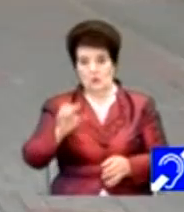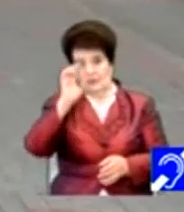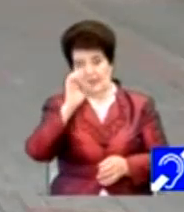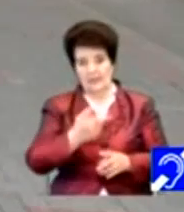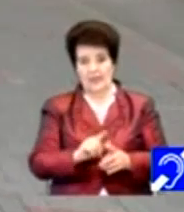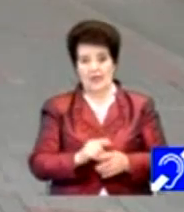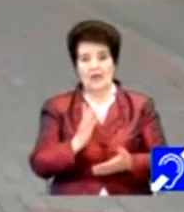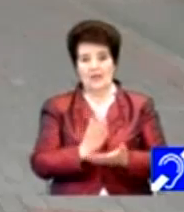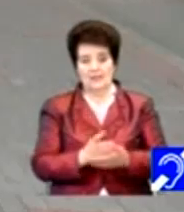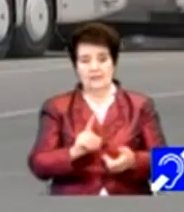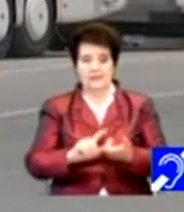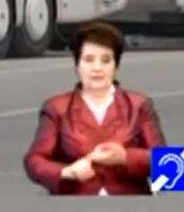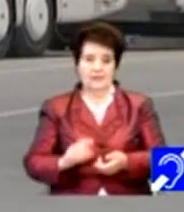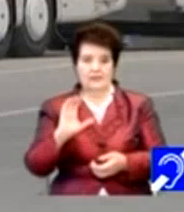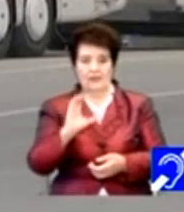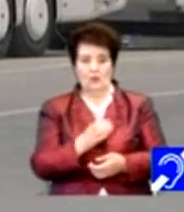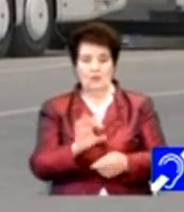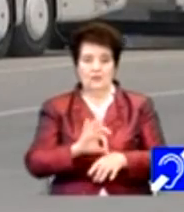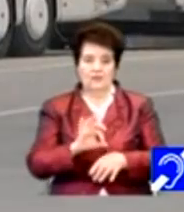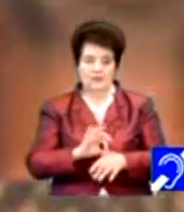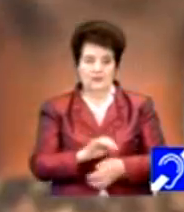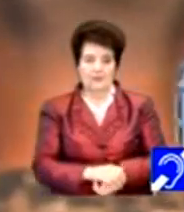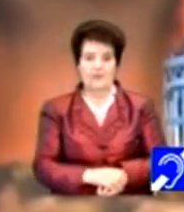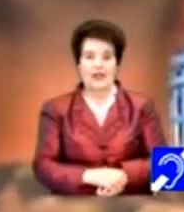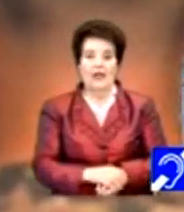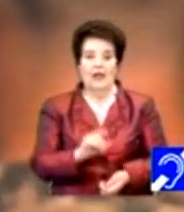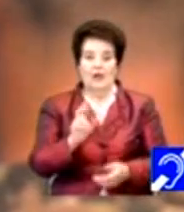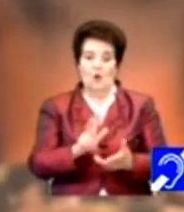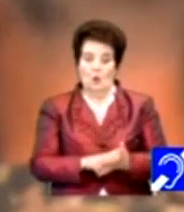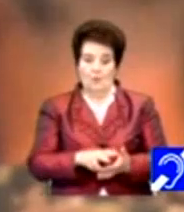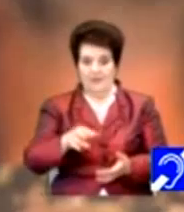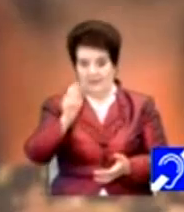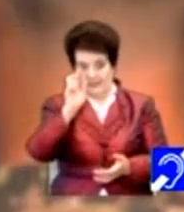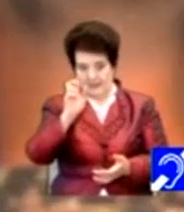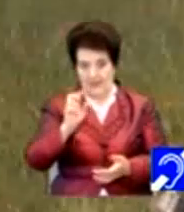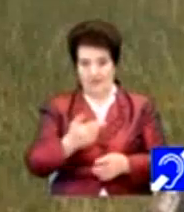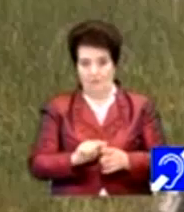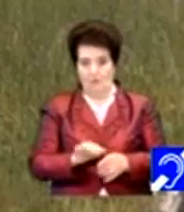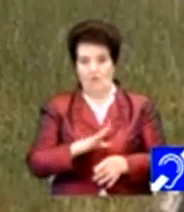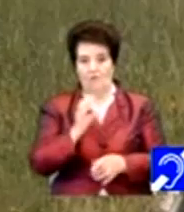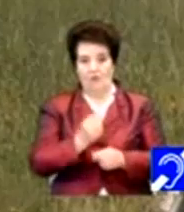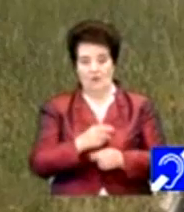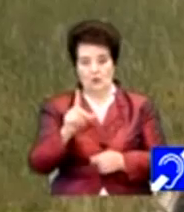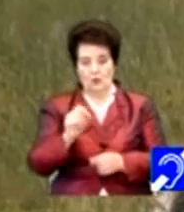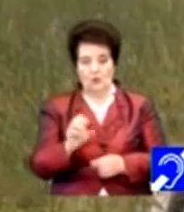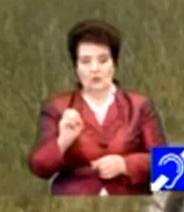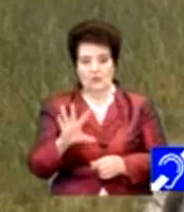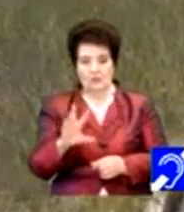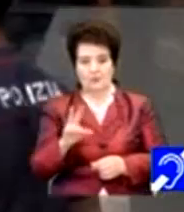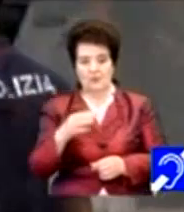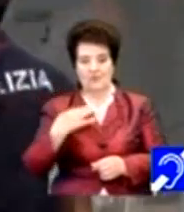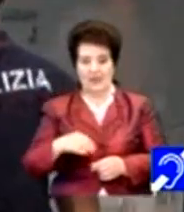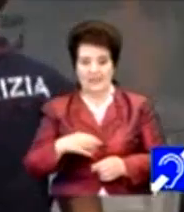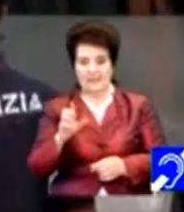care continuă să fie afectate serios de pandemia de coronavirus. 8 țări ale blocului comunitar vor face acest pas luni 15 iunie: